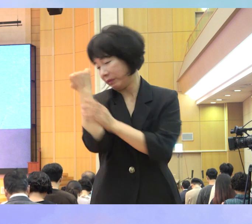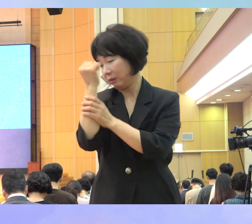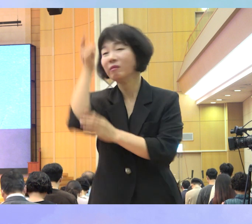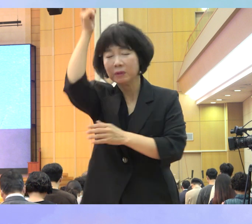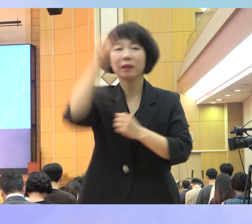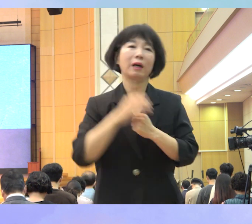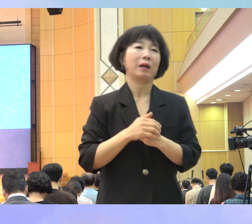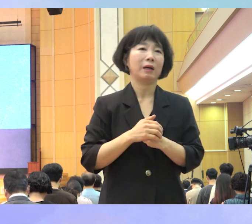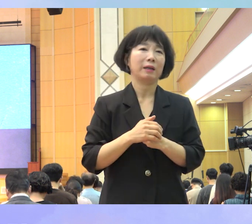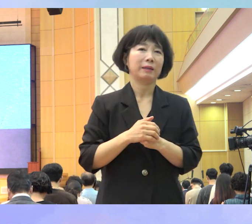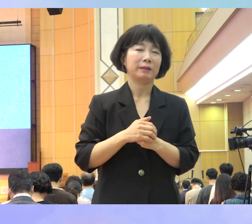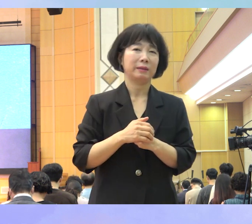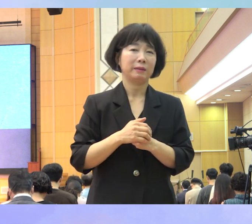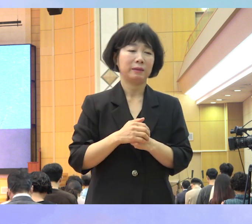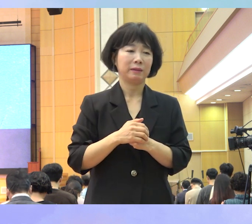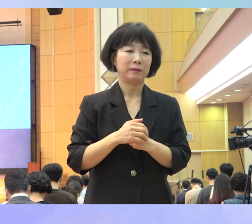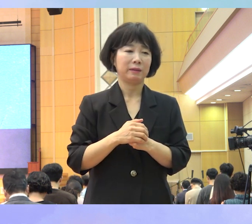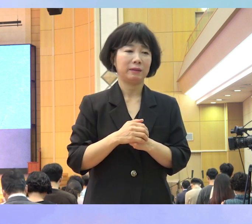주신 말씀 있습니다.